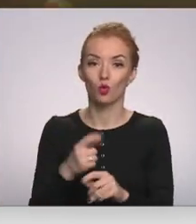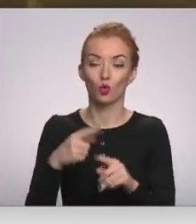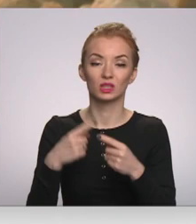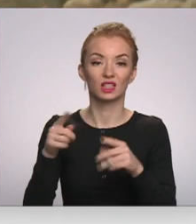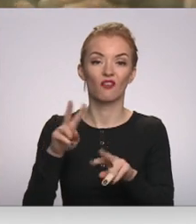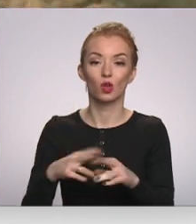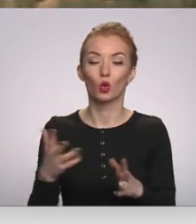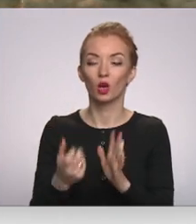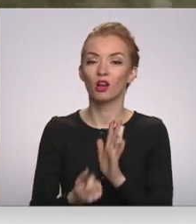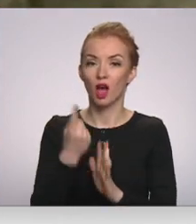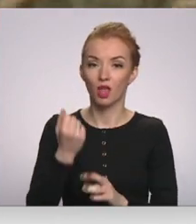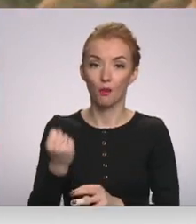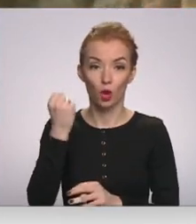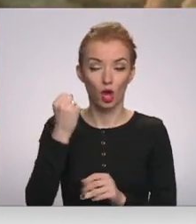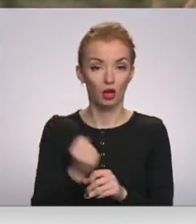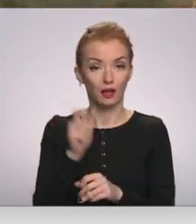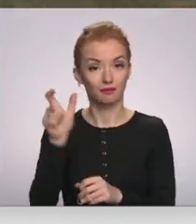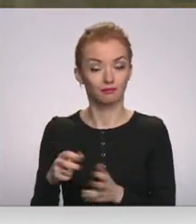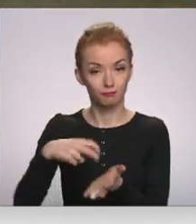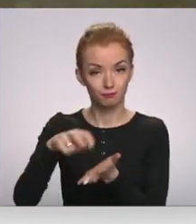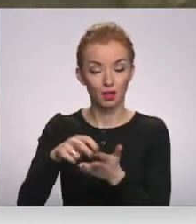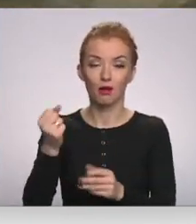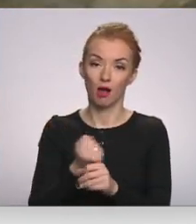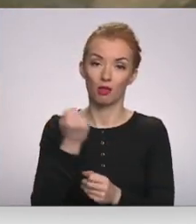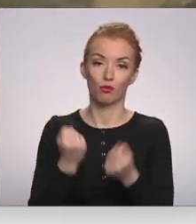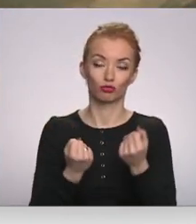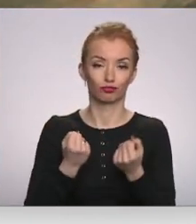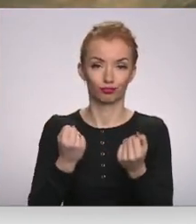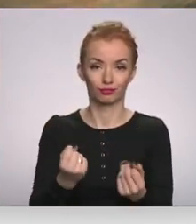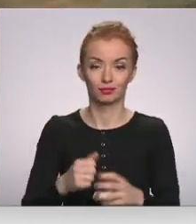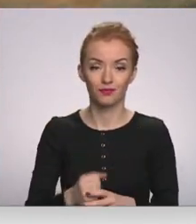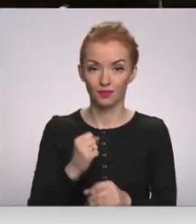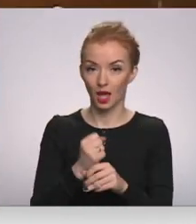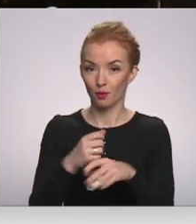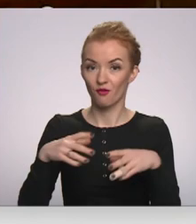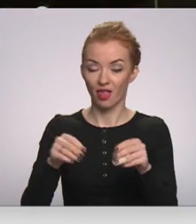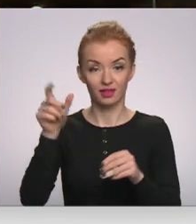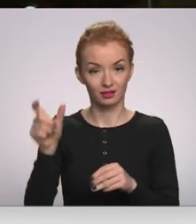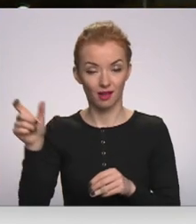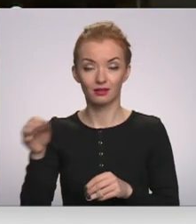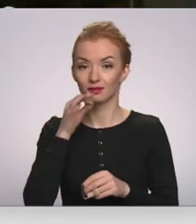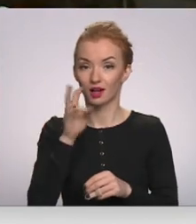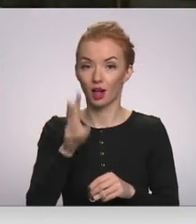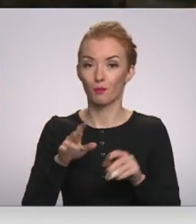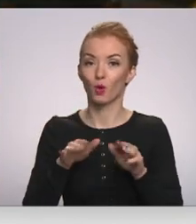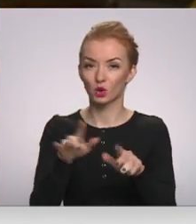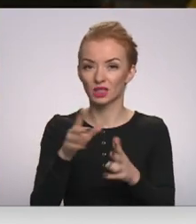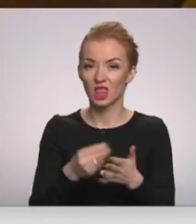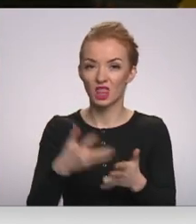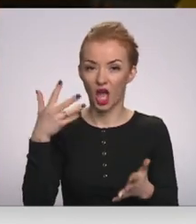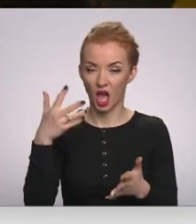kur sniegs rada apdraudējumu gan gājējiem, gan autovadītājiem. Darbu veicēji gan uzsver, ka process ir dārgs